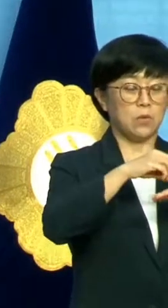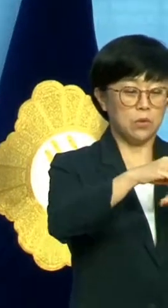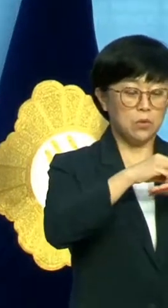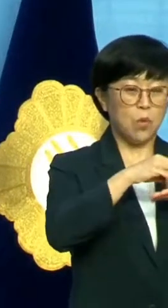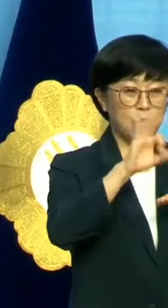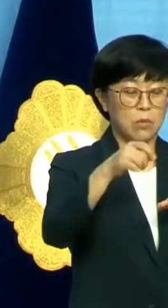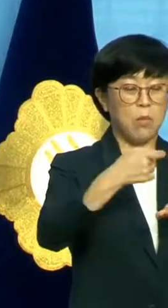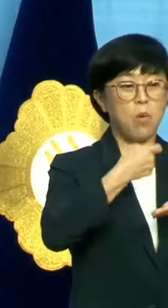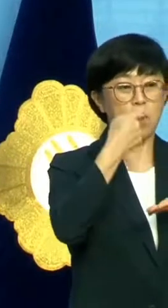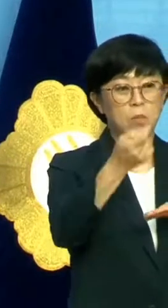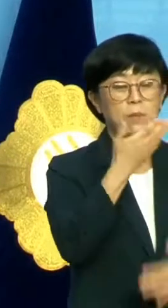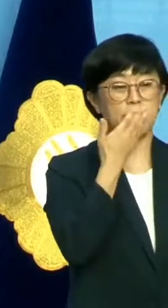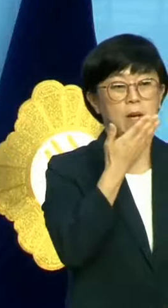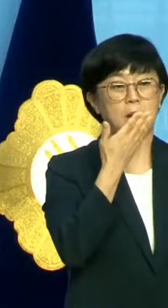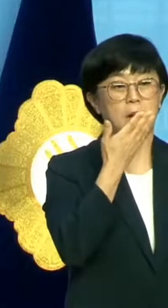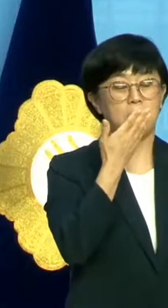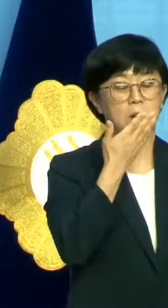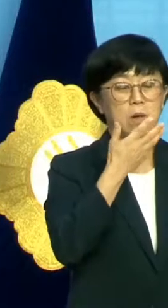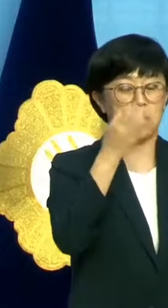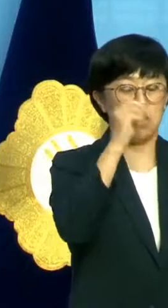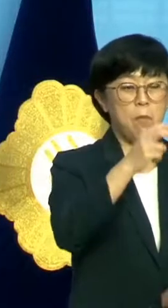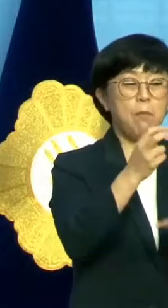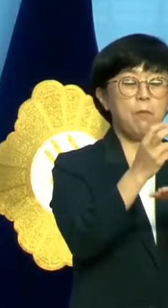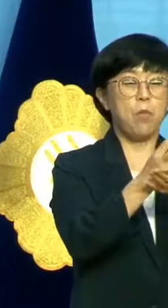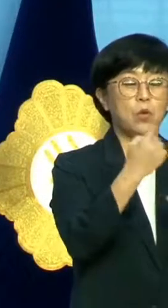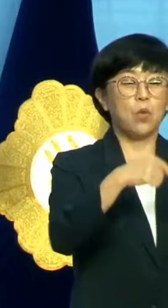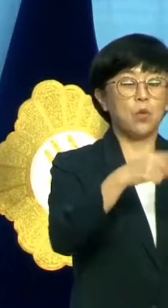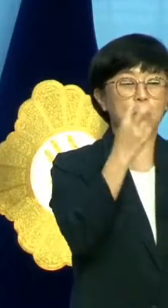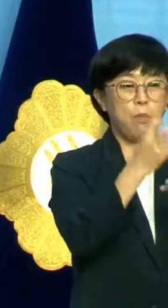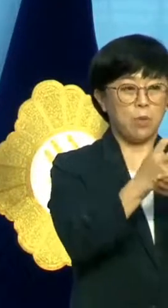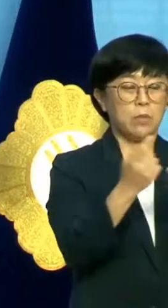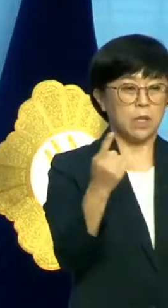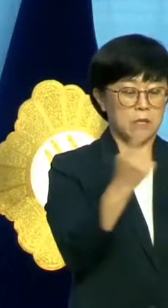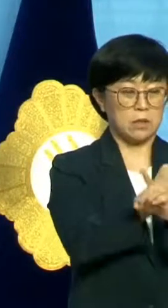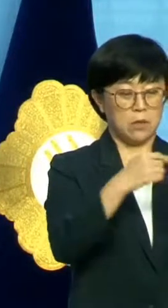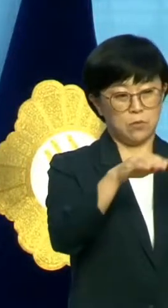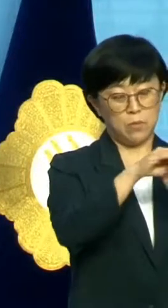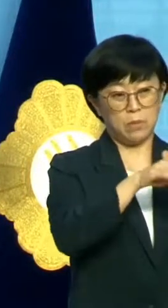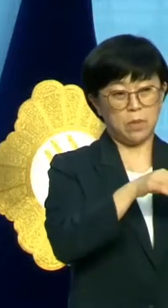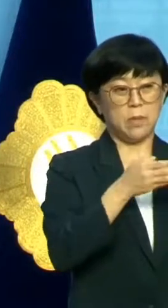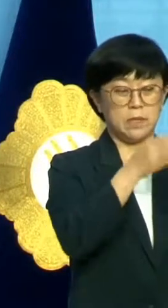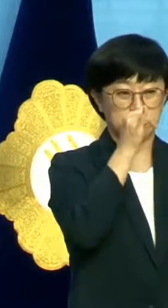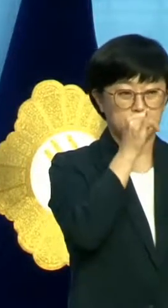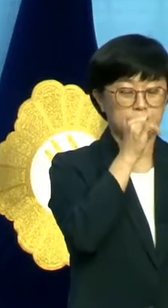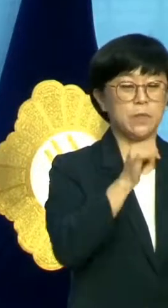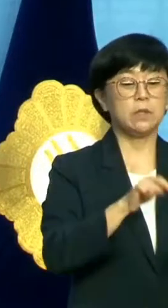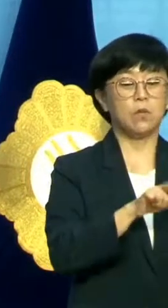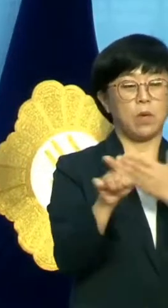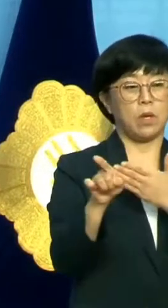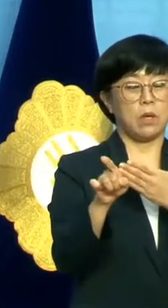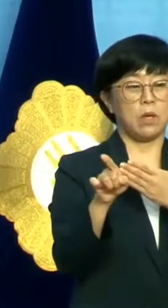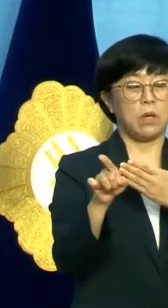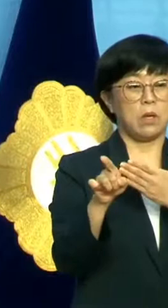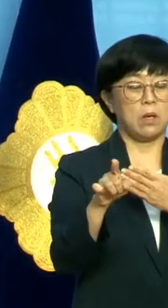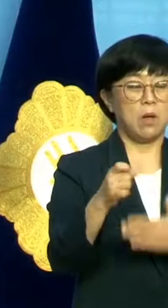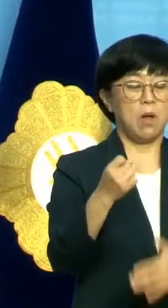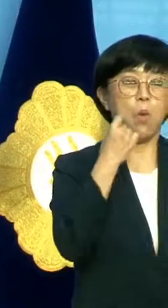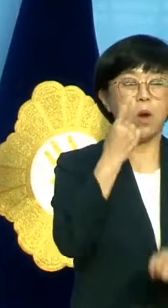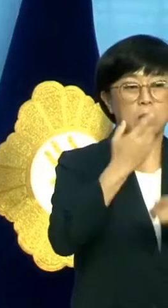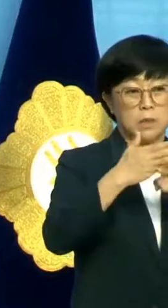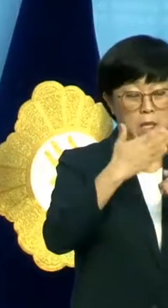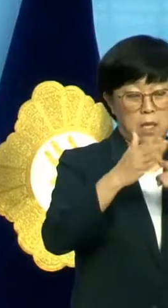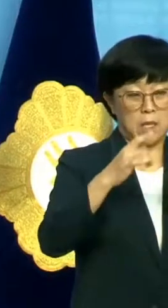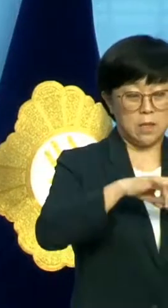법적 근거를 마련하는 고등교육법 개정안 등이 바로 일이었습니다 이외에도 월세의 3